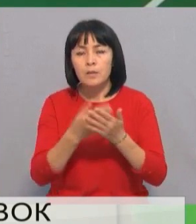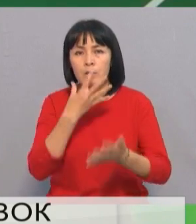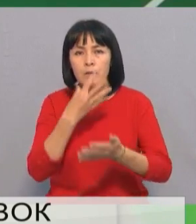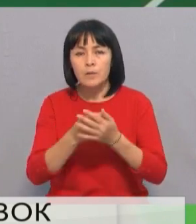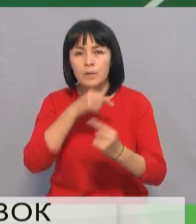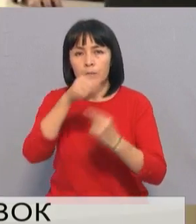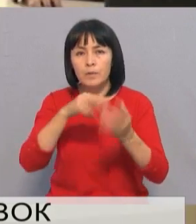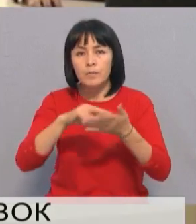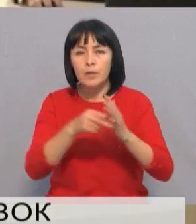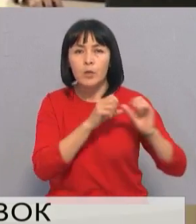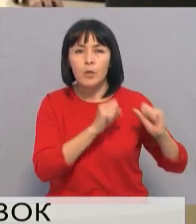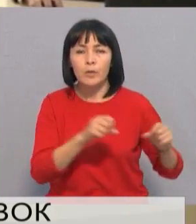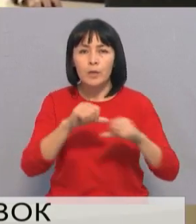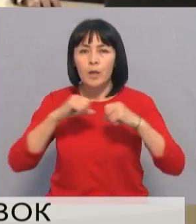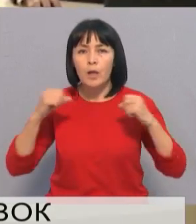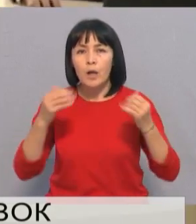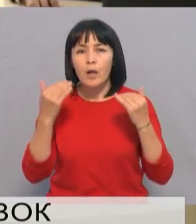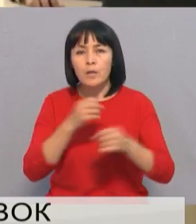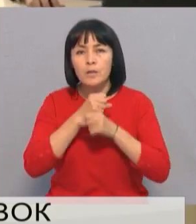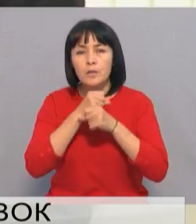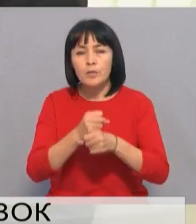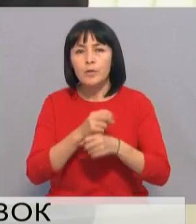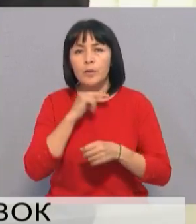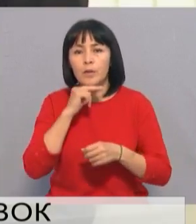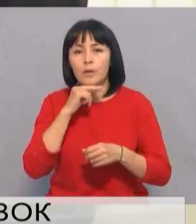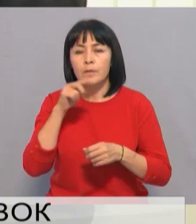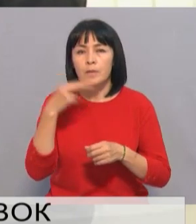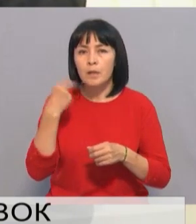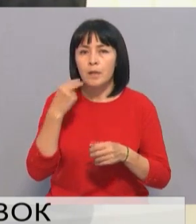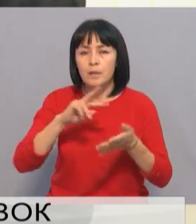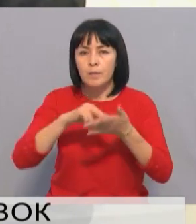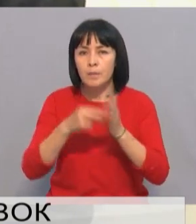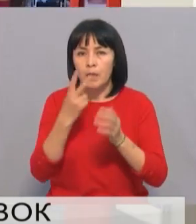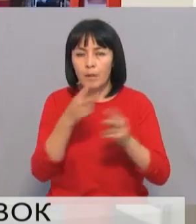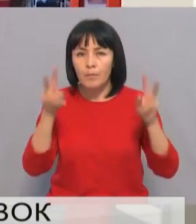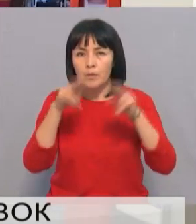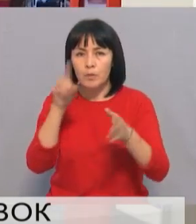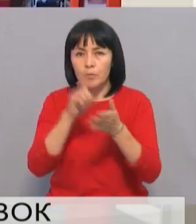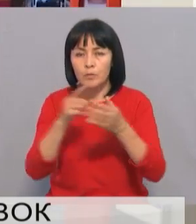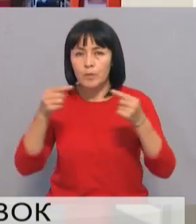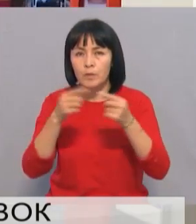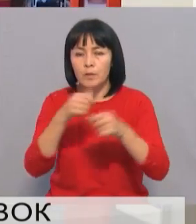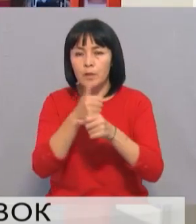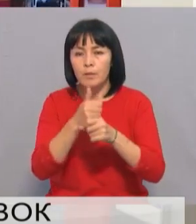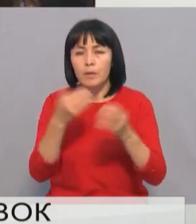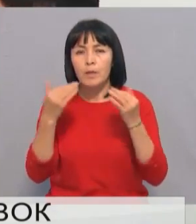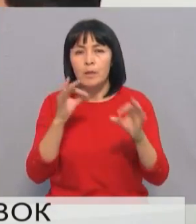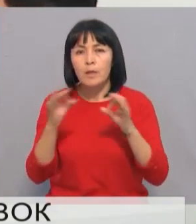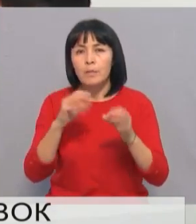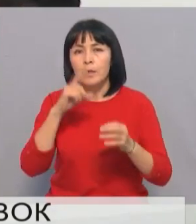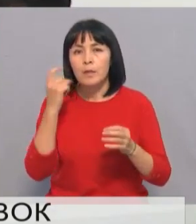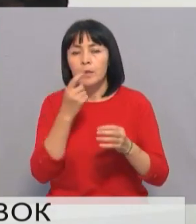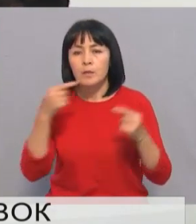свои бизнес-планы. Комиссия основывается на строгих критериях оценки качества проекта, который должен быть актуальным, обоснованным,